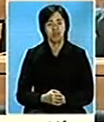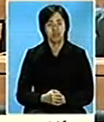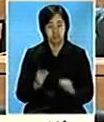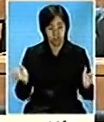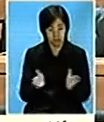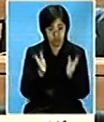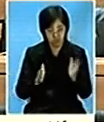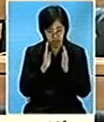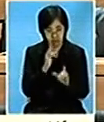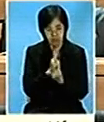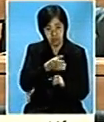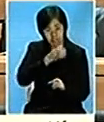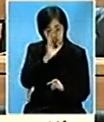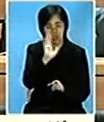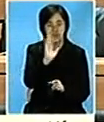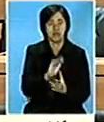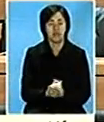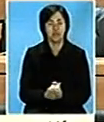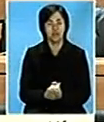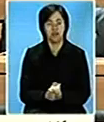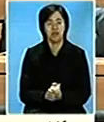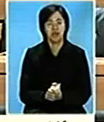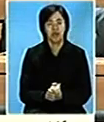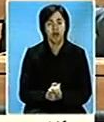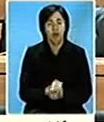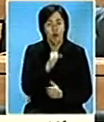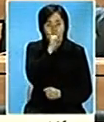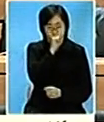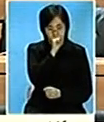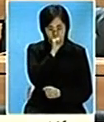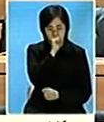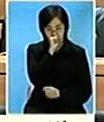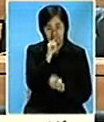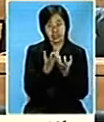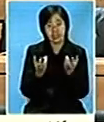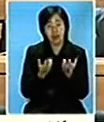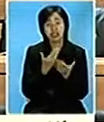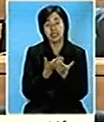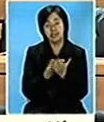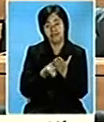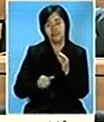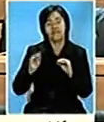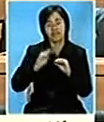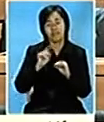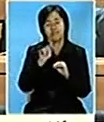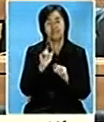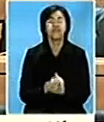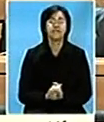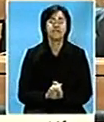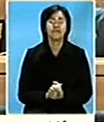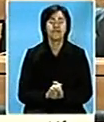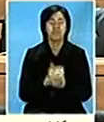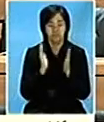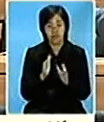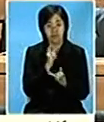าให้คนเขาดื่มเหล้าโดยท่านขึ้นภาษีสิ่งที่ขึ้นภาษีเนี่ยนะครับท่านอาจจะช่วยได้ส่วนหนึ่งแต่ไม่ได้หมายความว่าค